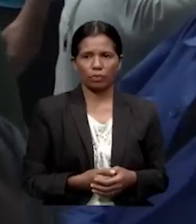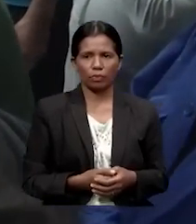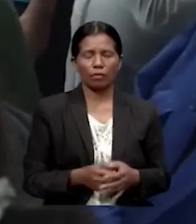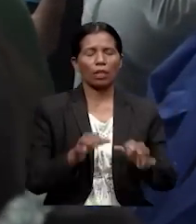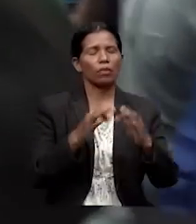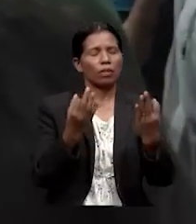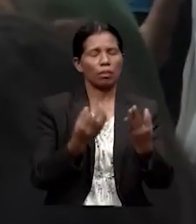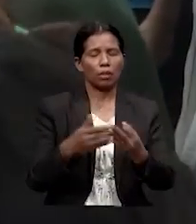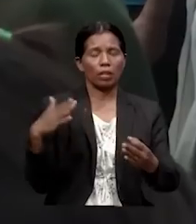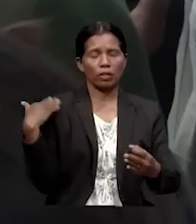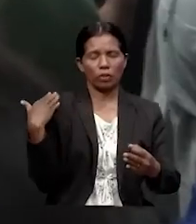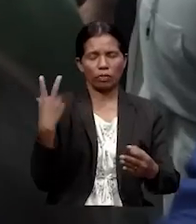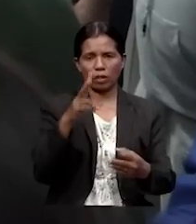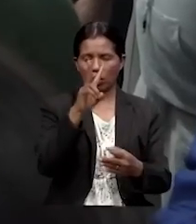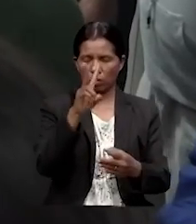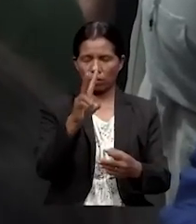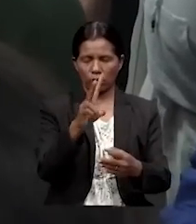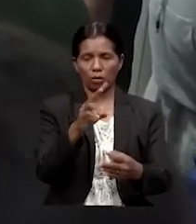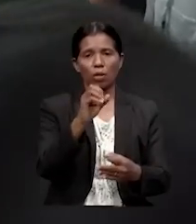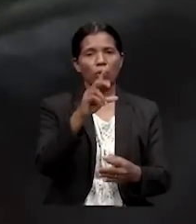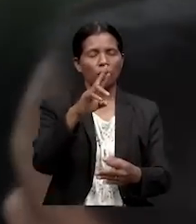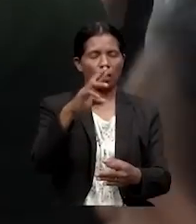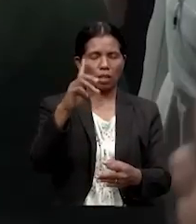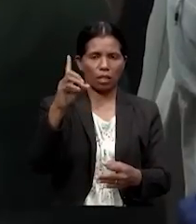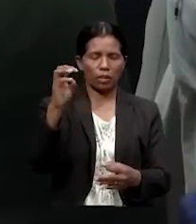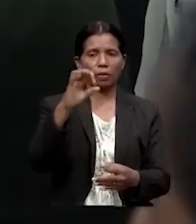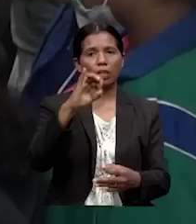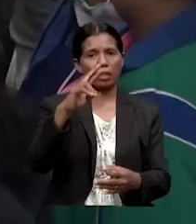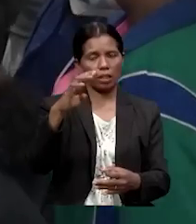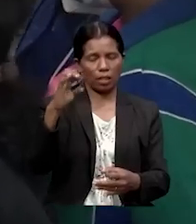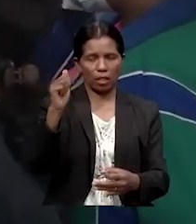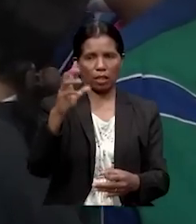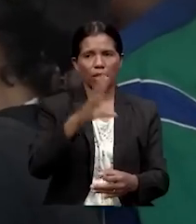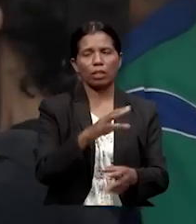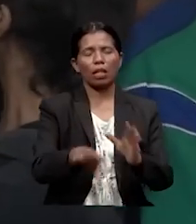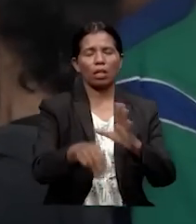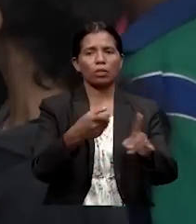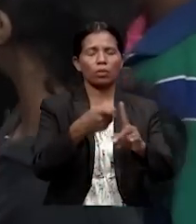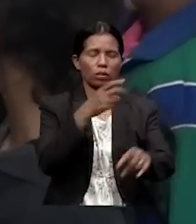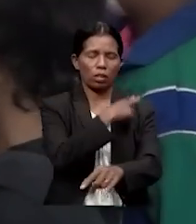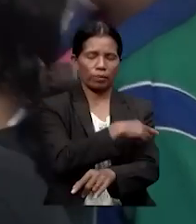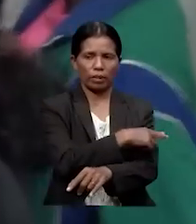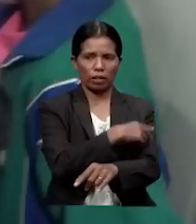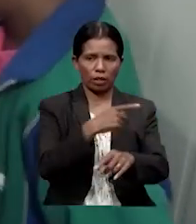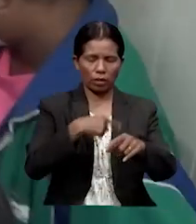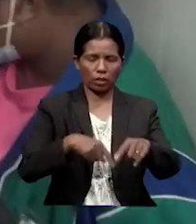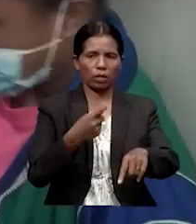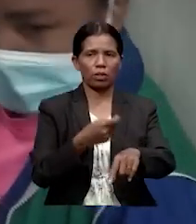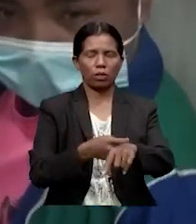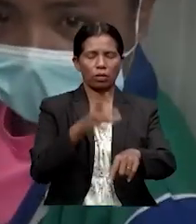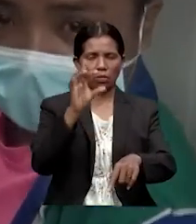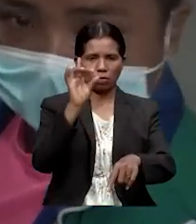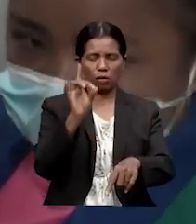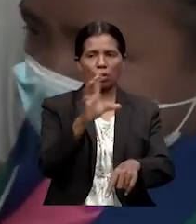Família Matibian husi peregrino na rua Orlando Martins, no Riandu Falu, sai husi mortuário Hospital Nacional, mais ou menos tu kuala